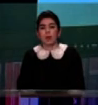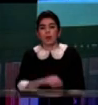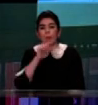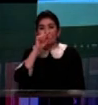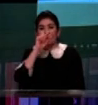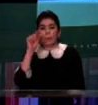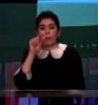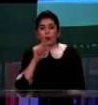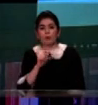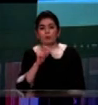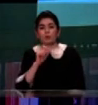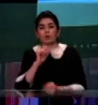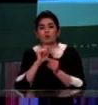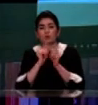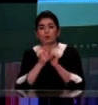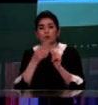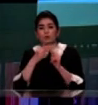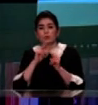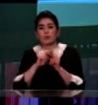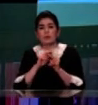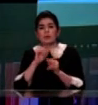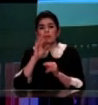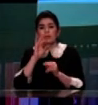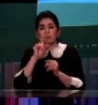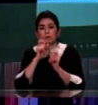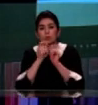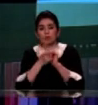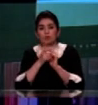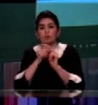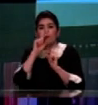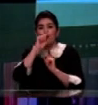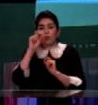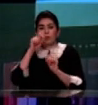bo'limlarni o'zgartirish uchun izminit bo'limiga kiriladi.